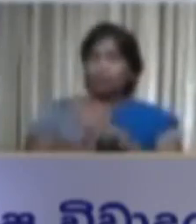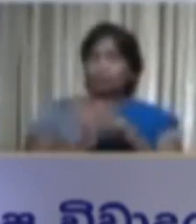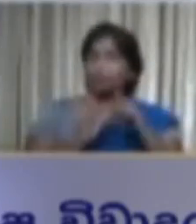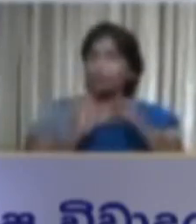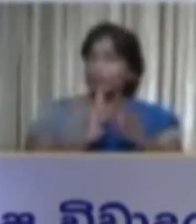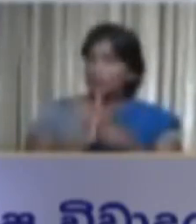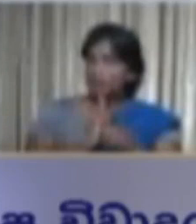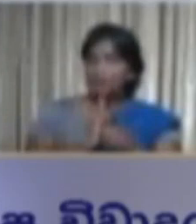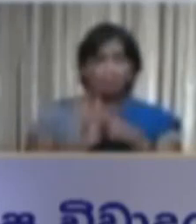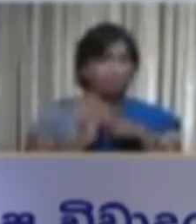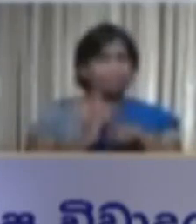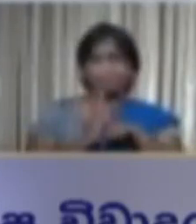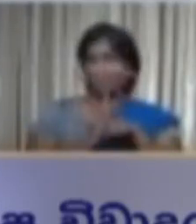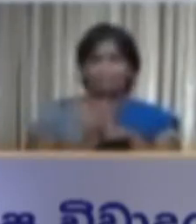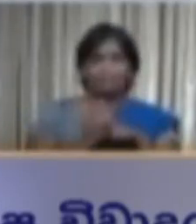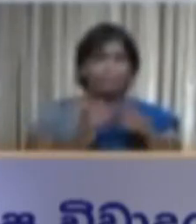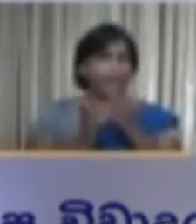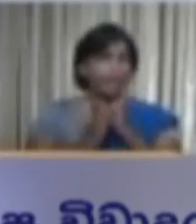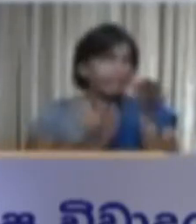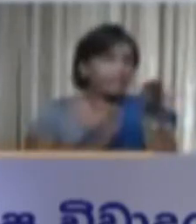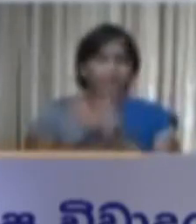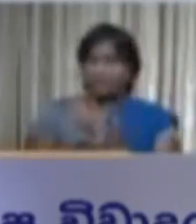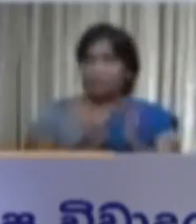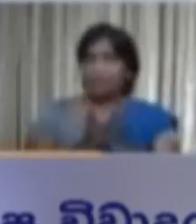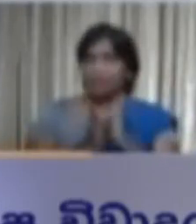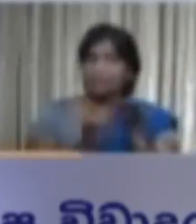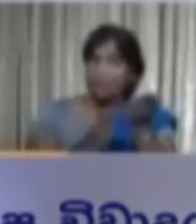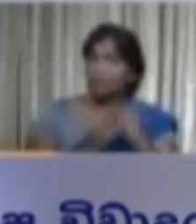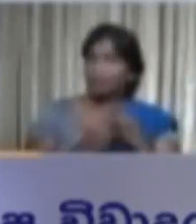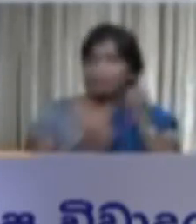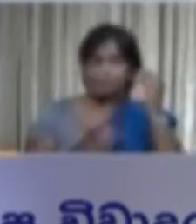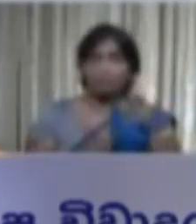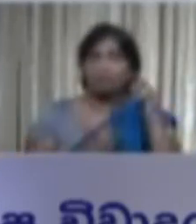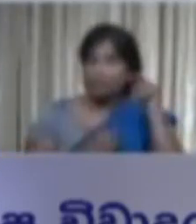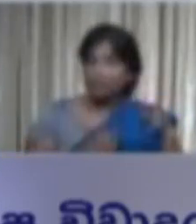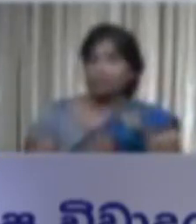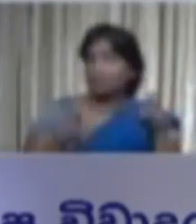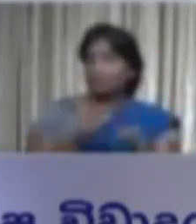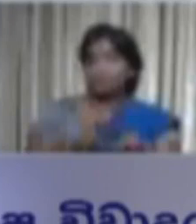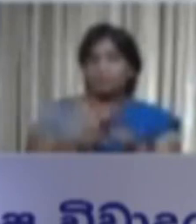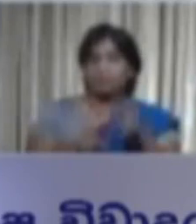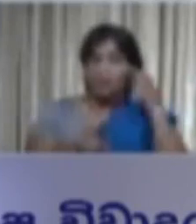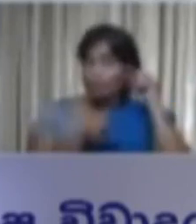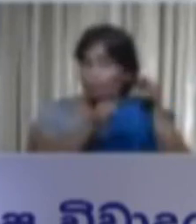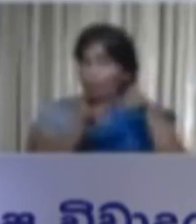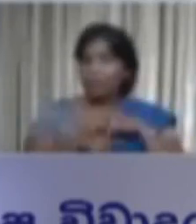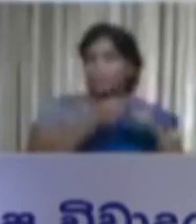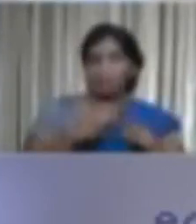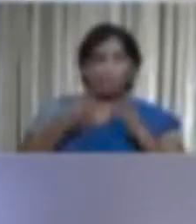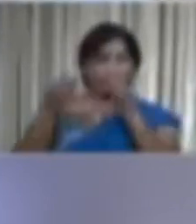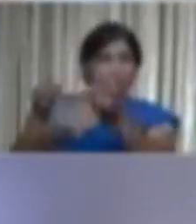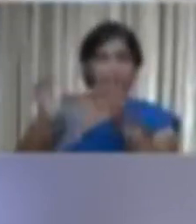නැගෙනහිර පළාතේ කිසිම පළාතක ඉන්දියාව ඉල්ලලත් නැහැ. ඉල්ලුවත් අපි දෙන්නෙත් නැහැ. ඔබතුමාලාගේ මට්ටමින් අපිව මනින්න එපායි කියලා ඔබතුමාට මම ප්‍රකාශ